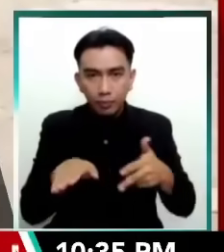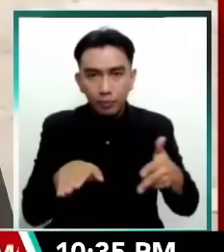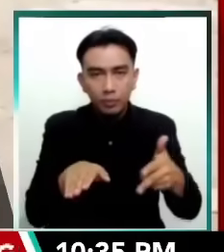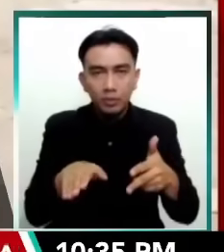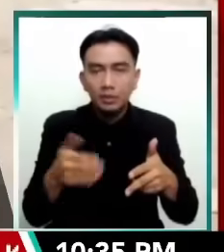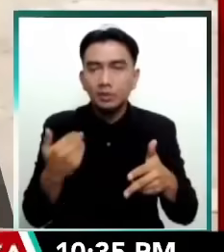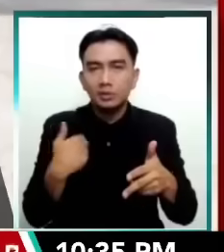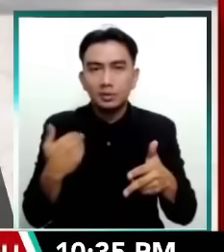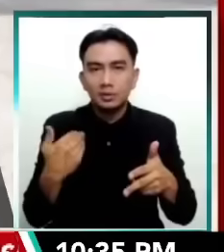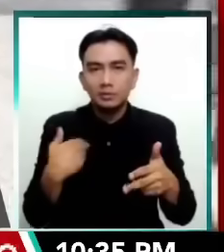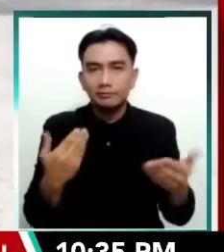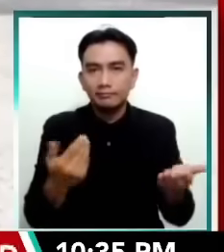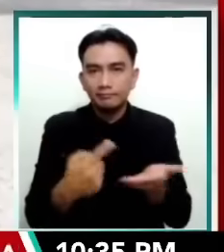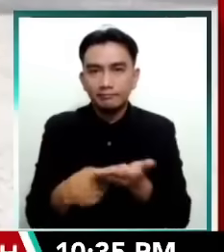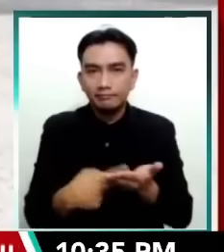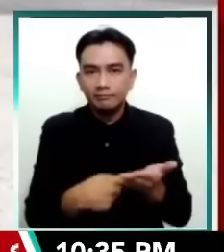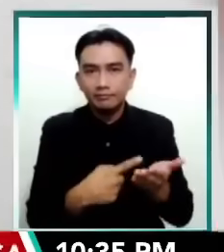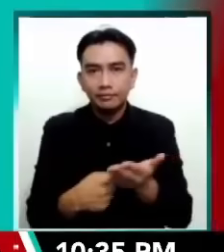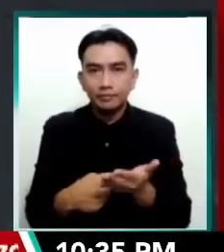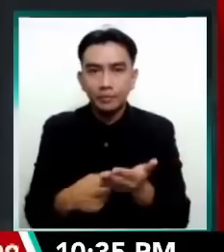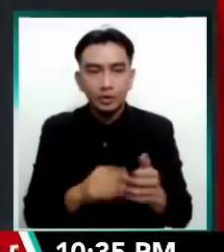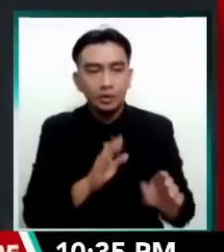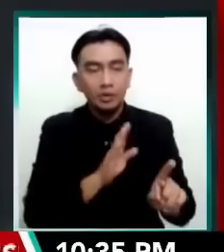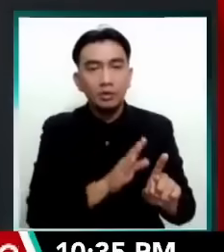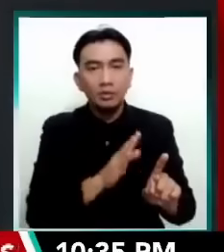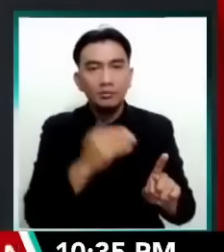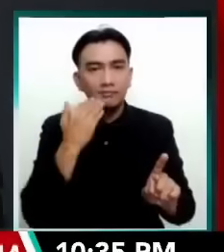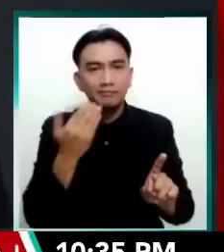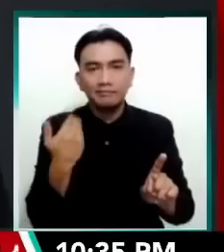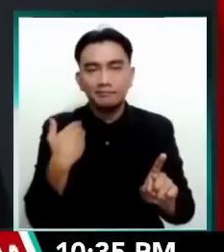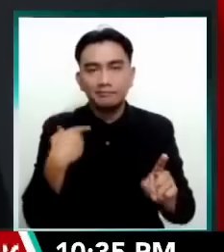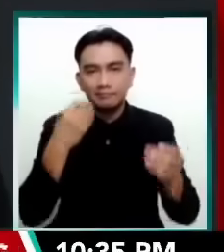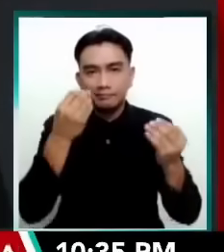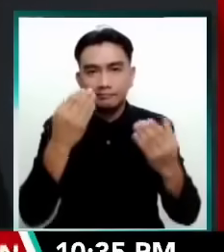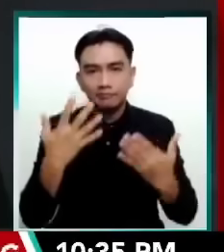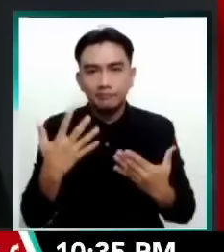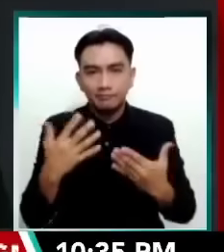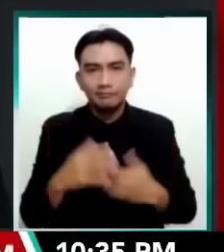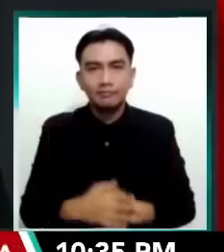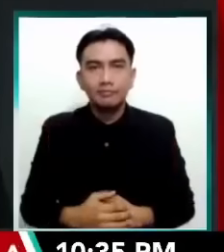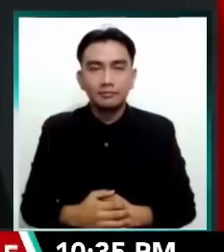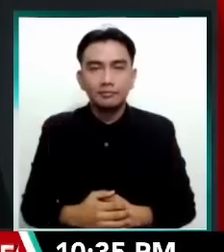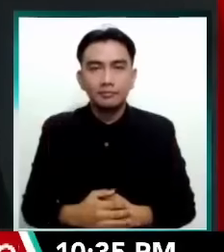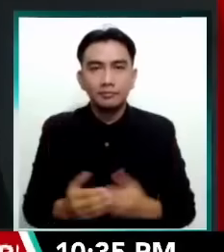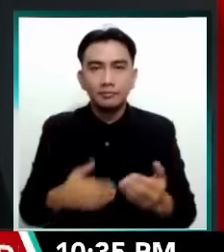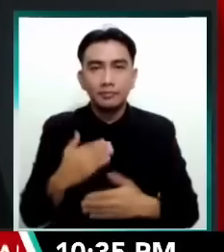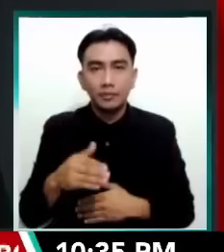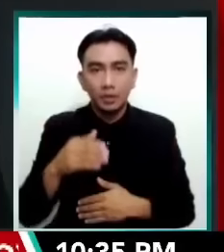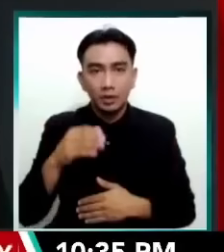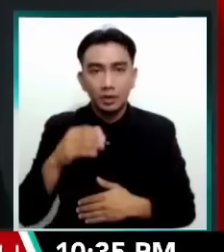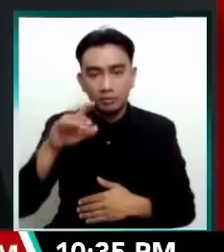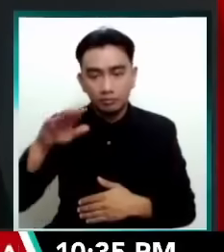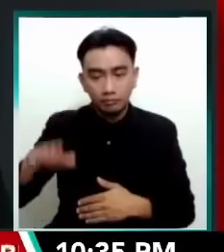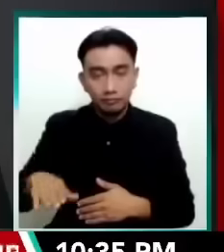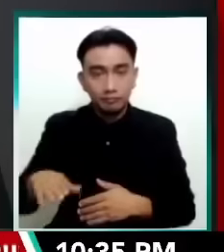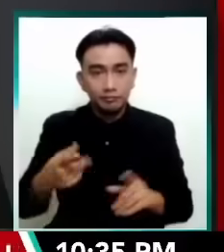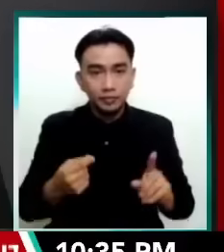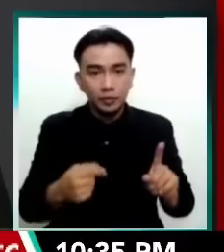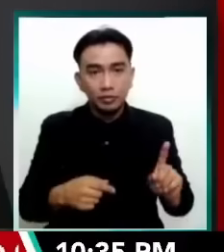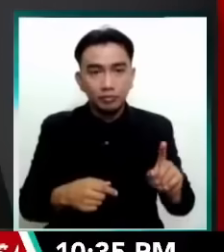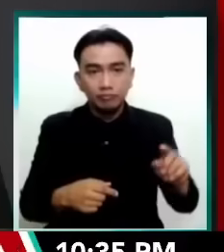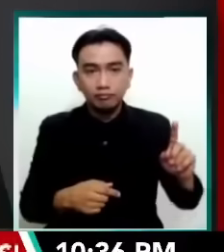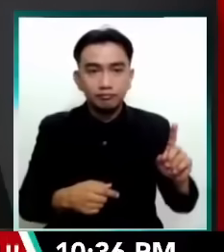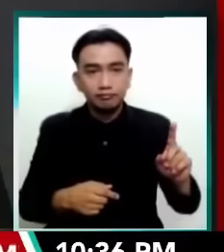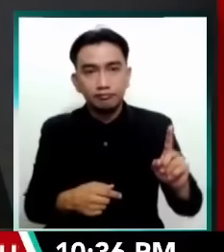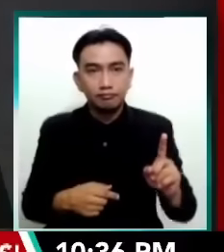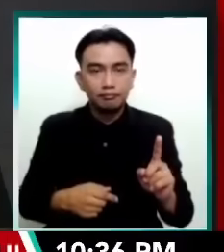rin pahayag ang pamilya ng nasawi. Patawid ang batang estudyanteng yan sa pedestrian lane sa Quezon Boulevard sa Davao